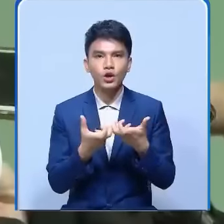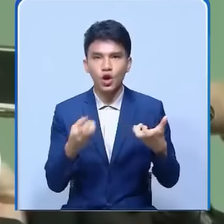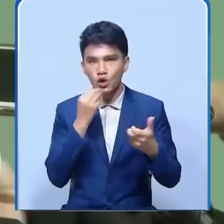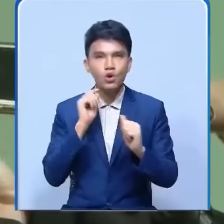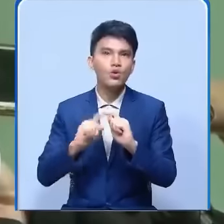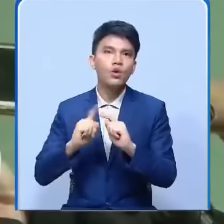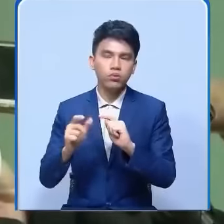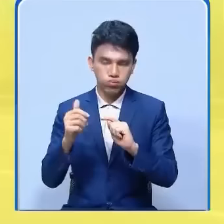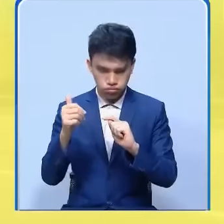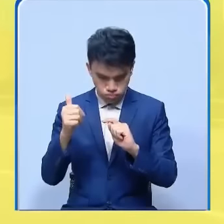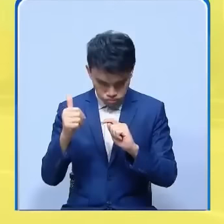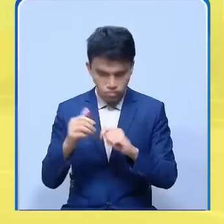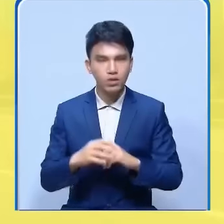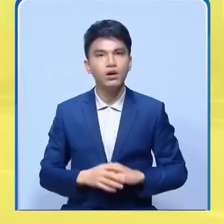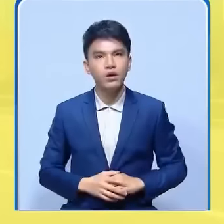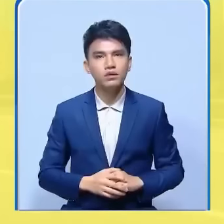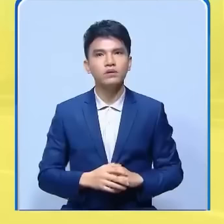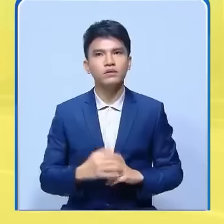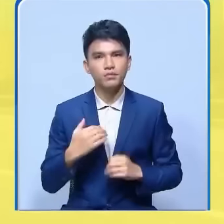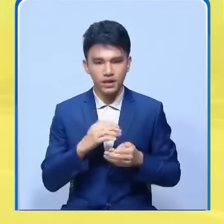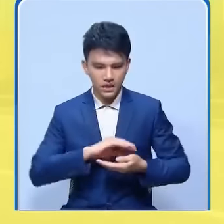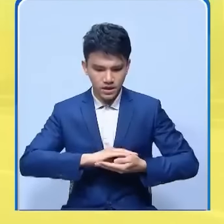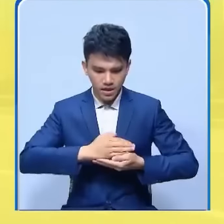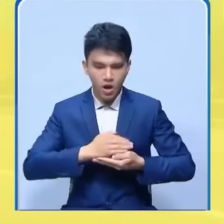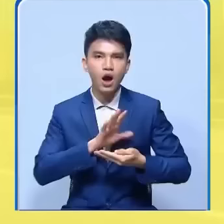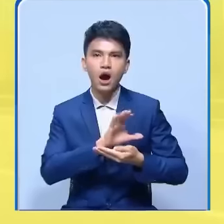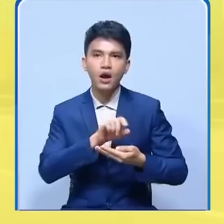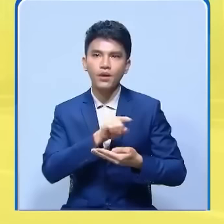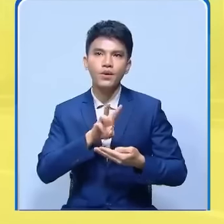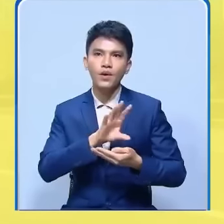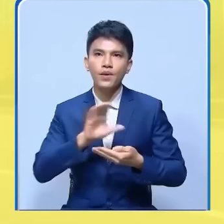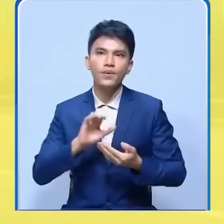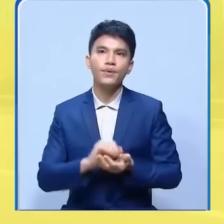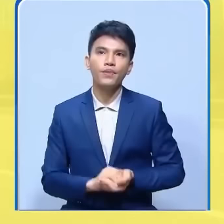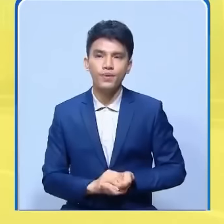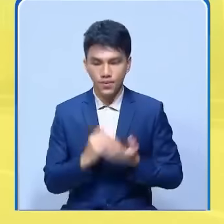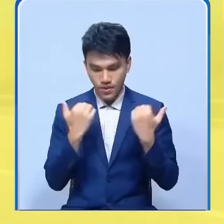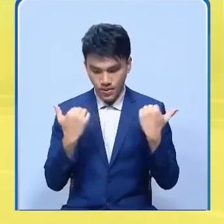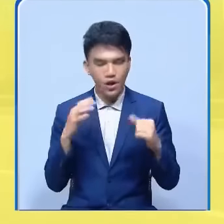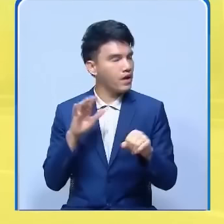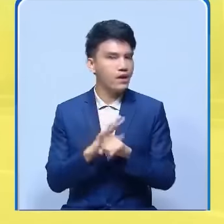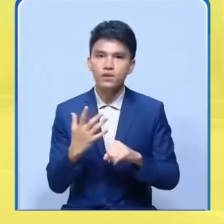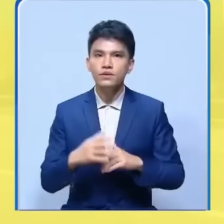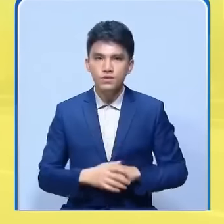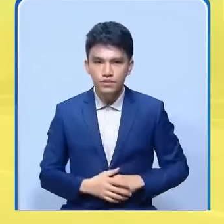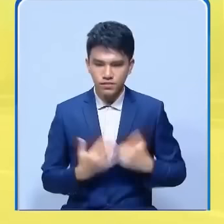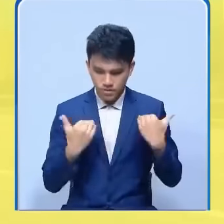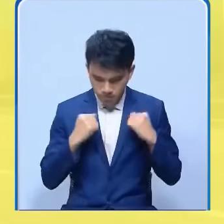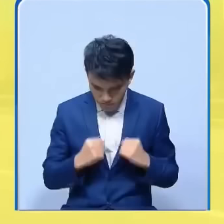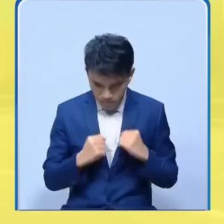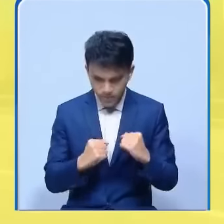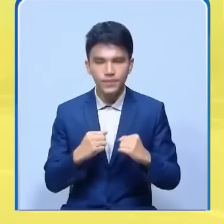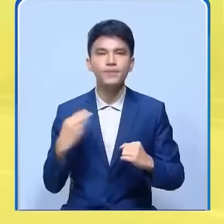ที่โรงครัวเนี่ยได้ประมาณ500-600กล่องต่อมื้อนะคะซึ่งก็ยังไม่พอก็พยายามจะเร่งรีบ